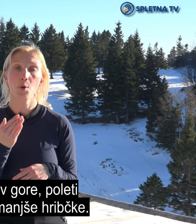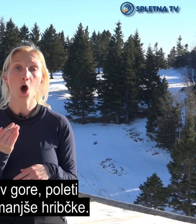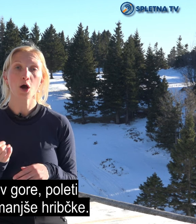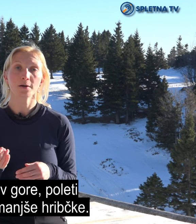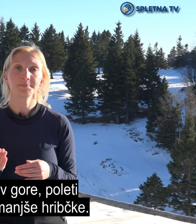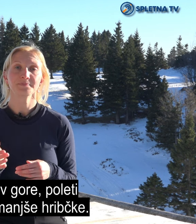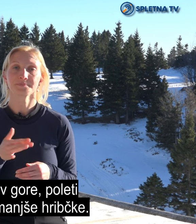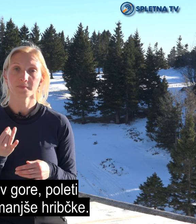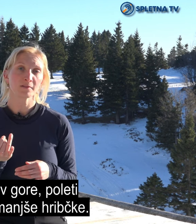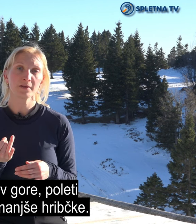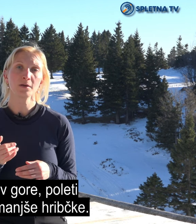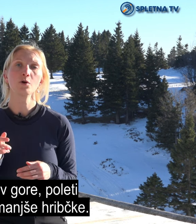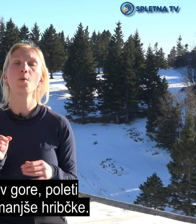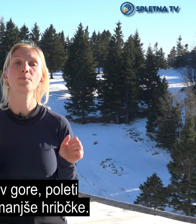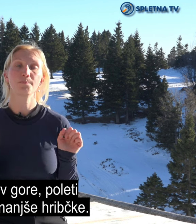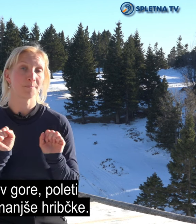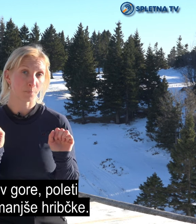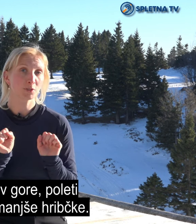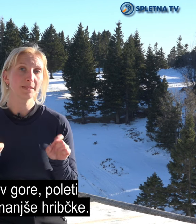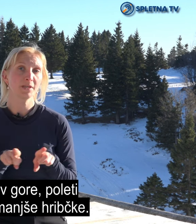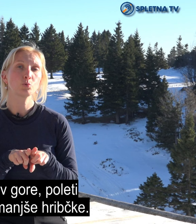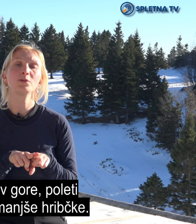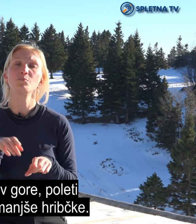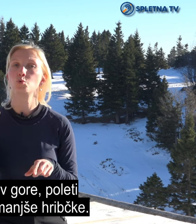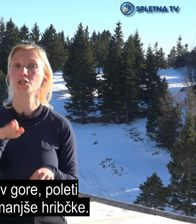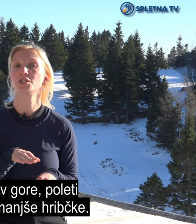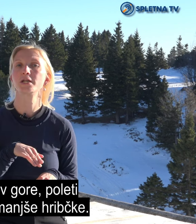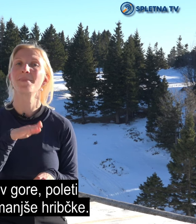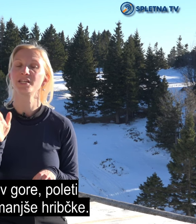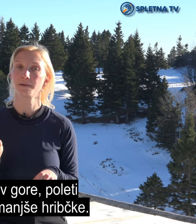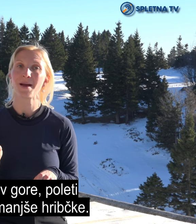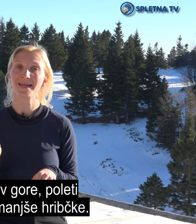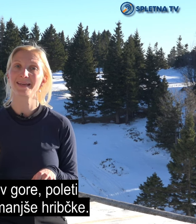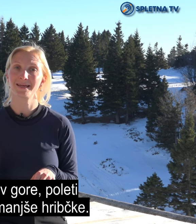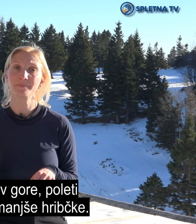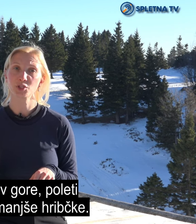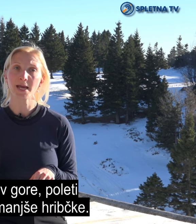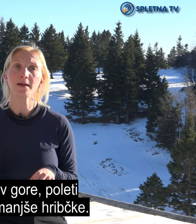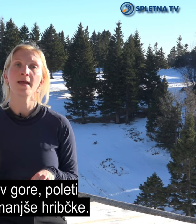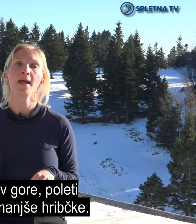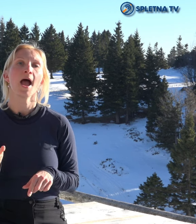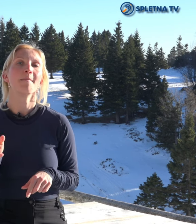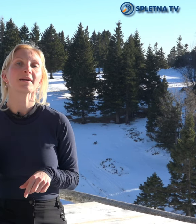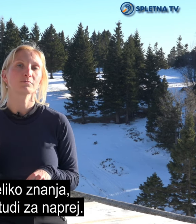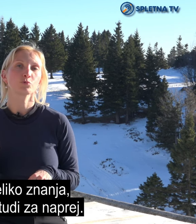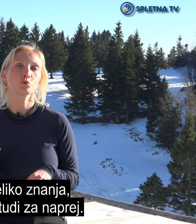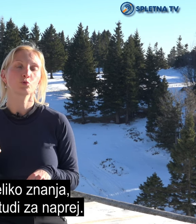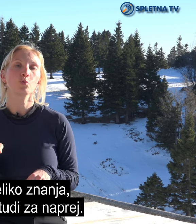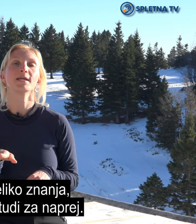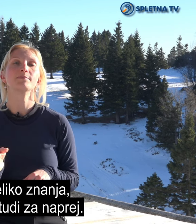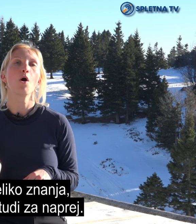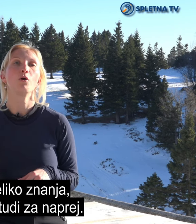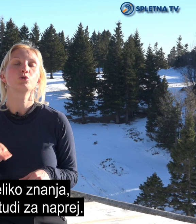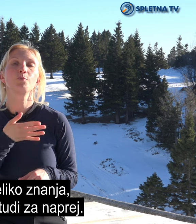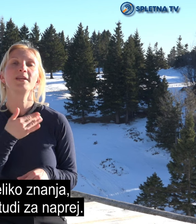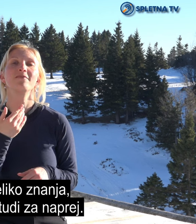poleti sploh, veliko po zimi tudi, mogoče kakšne majhne hribčke, ampak